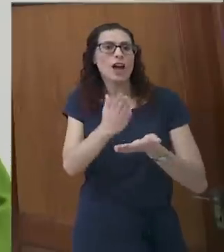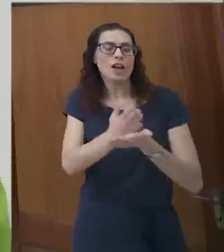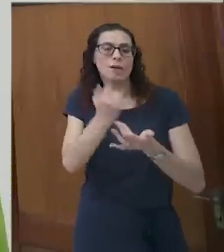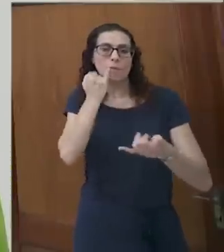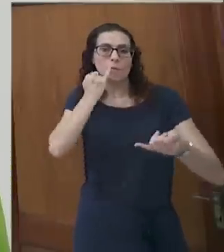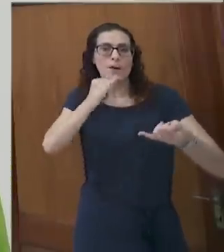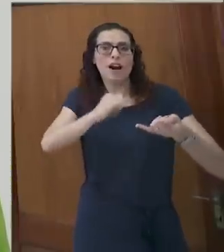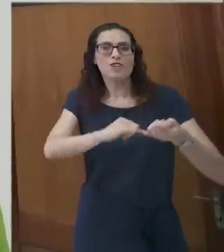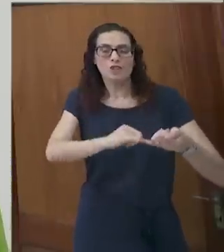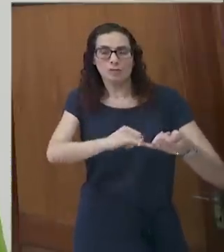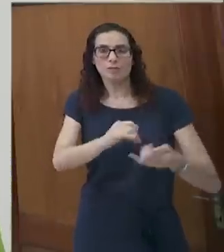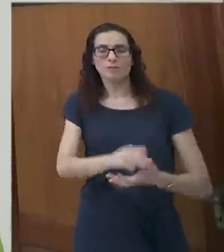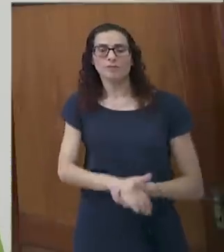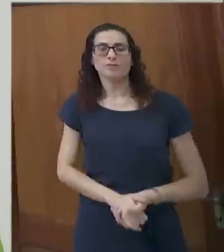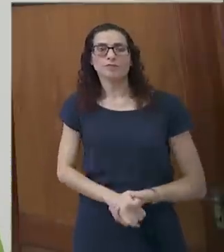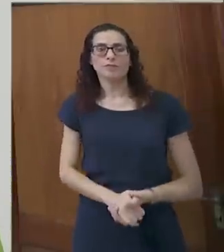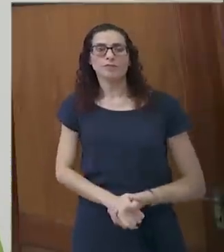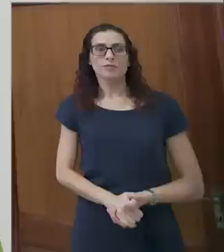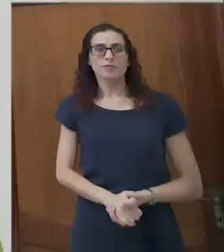Idilhom Ġesu